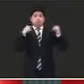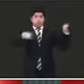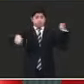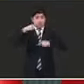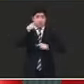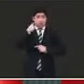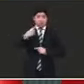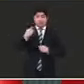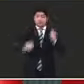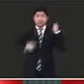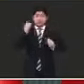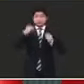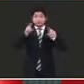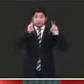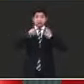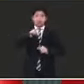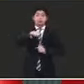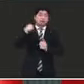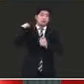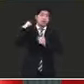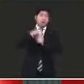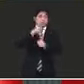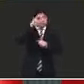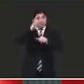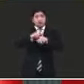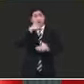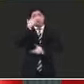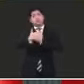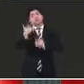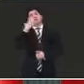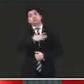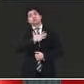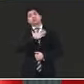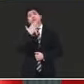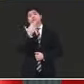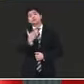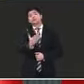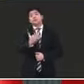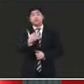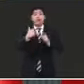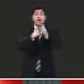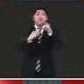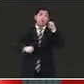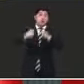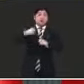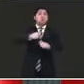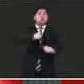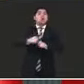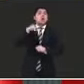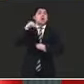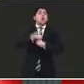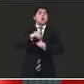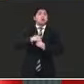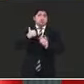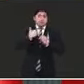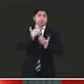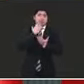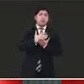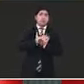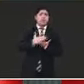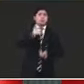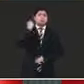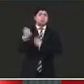ortaya çıktığını tekrar hatırlatmak istiyorum enflasyonla mücadelemizi sürdürürken